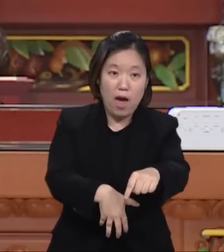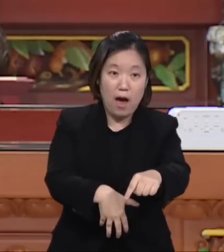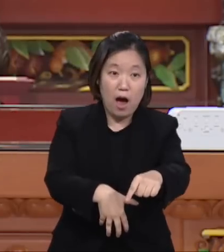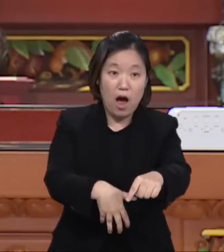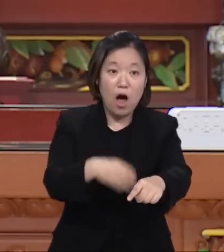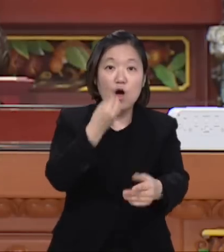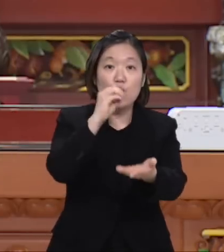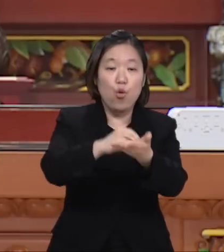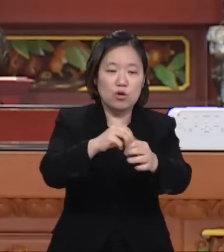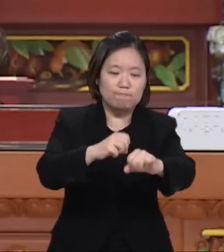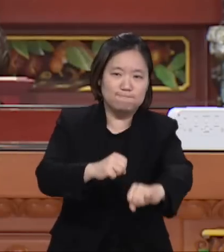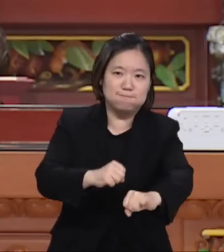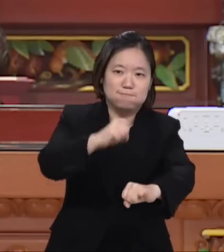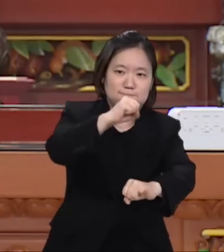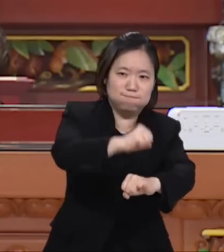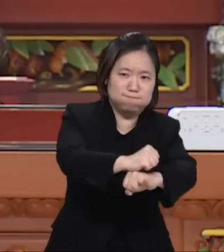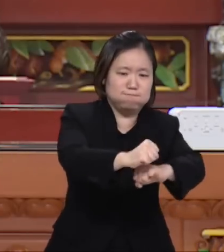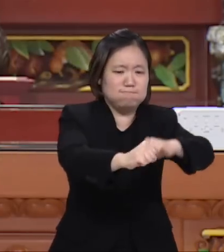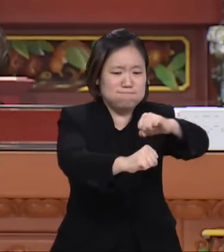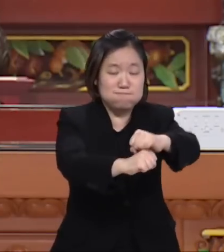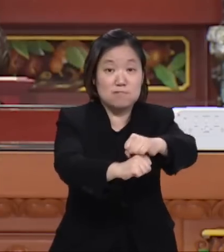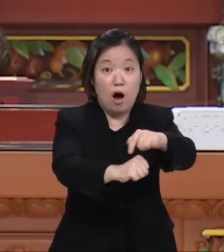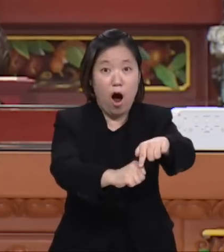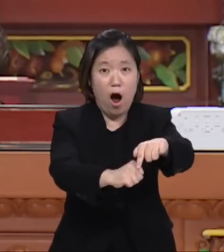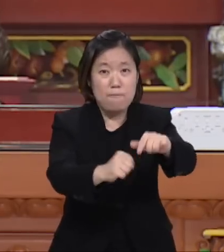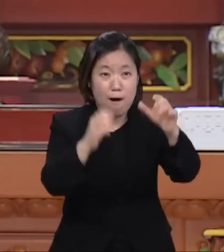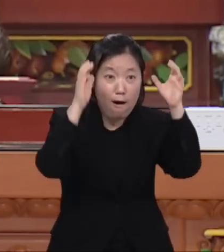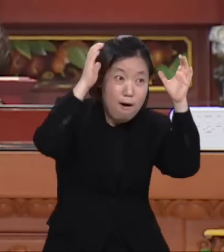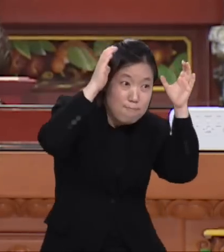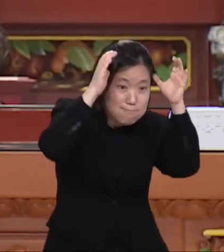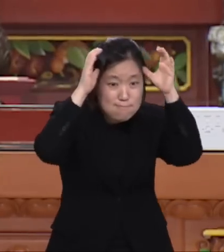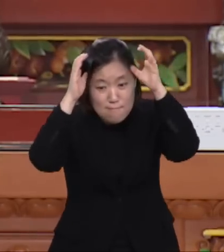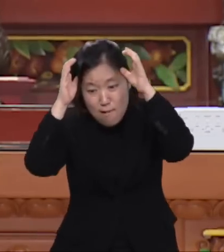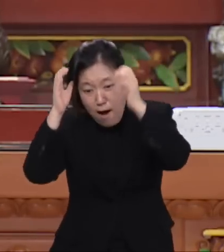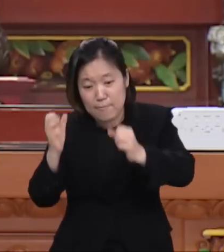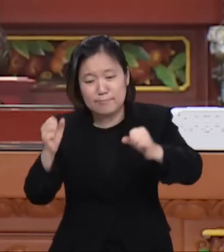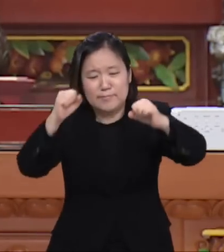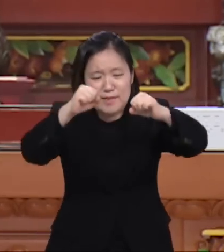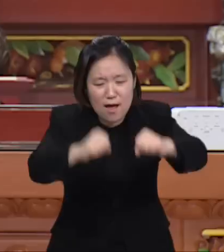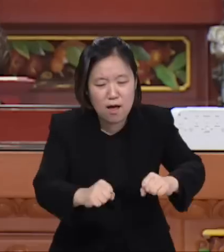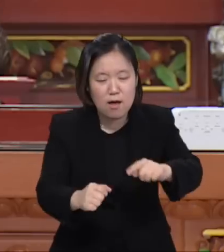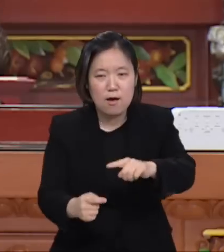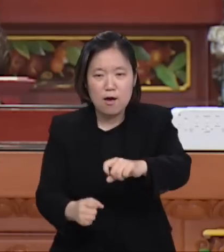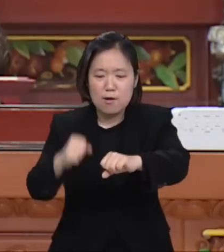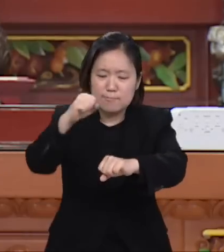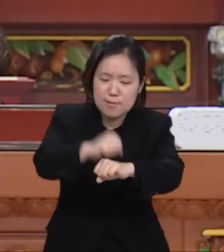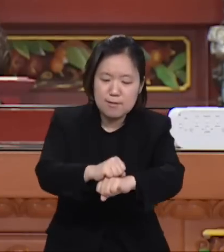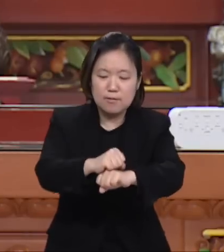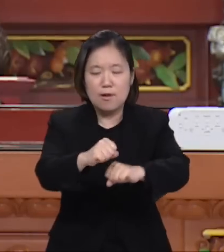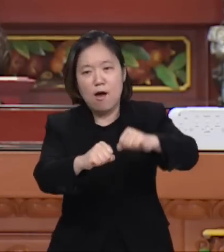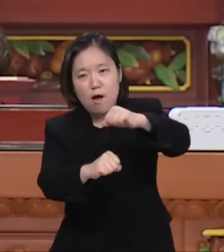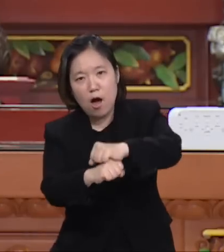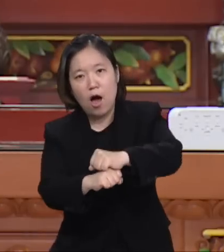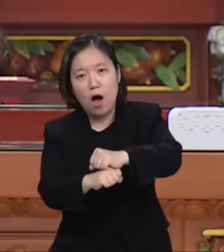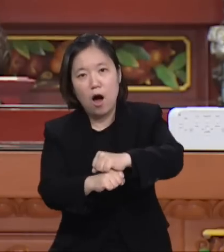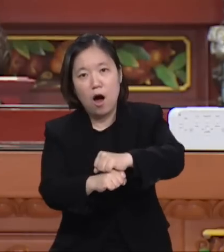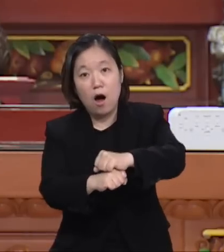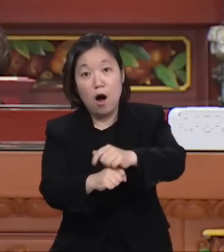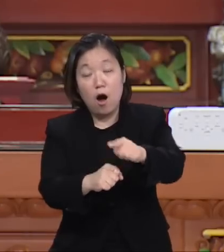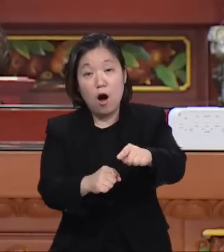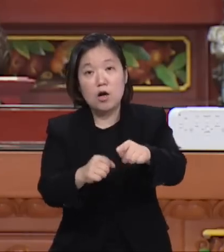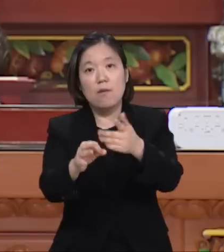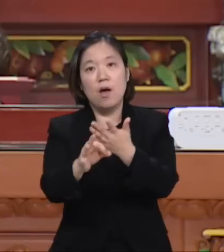볼을 쌓고 있는 거예요 보 그 물살에 맞는 보를 쌓는데 애들이 낑낑거리면서 벌을 쌓으면 그